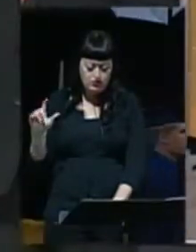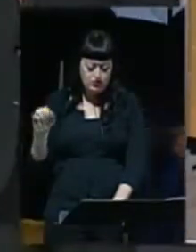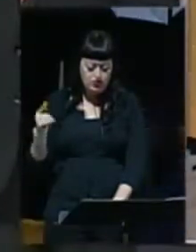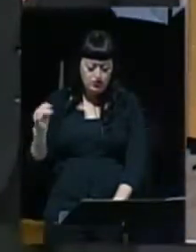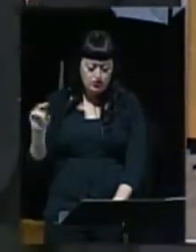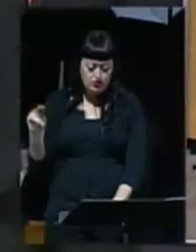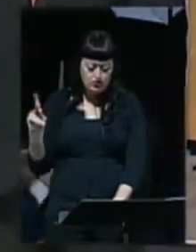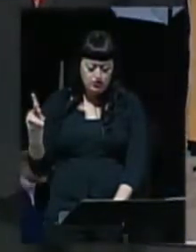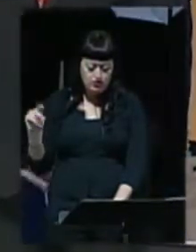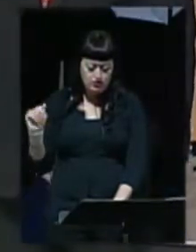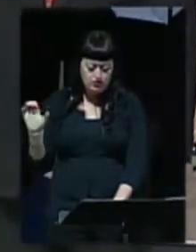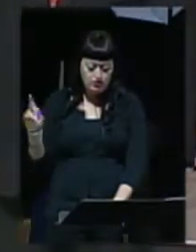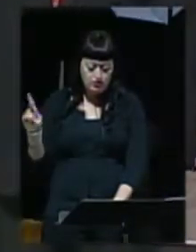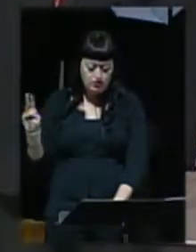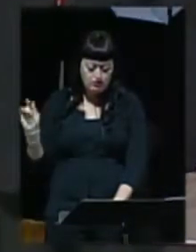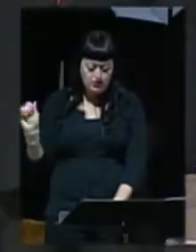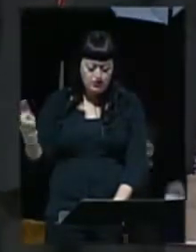Logan Kackman.